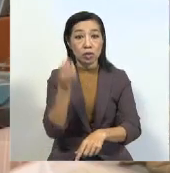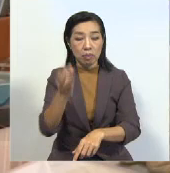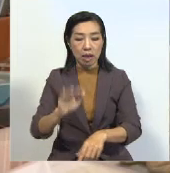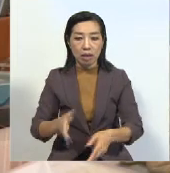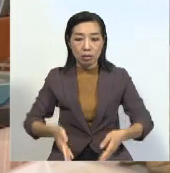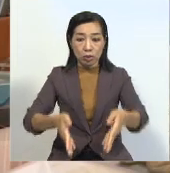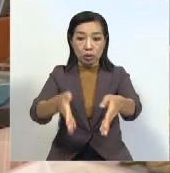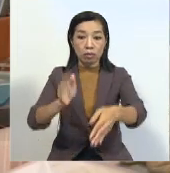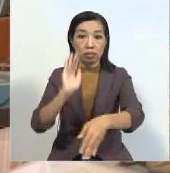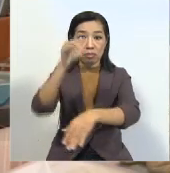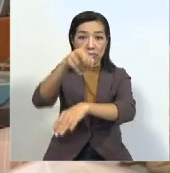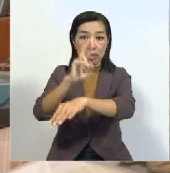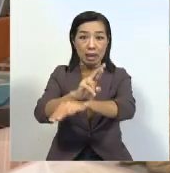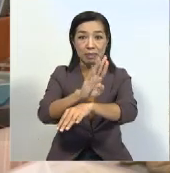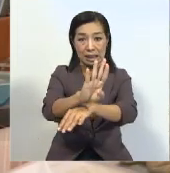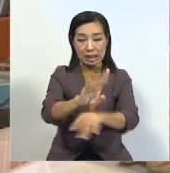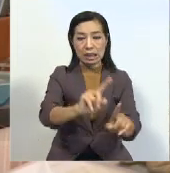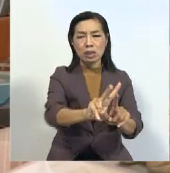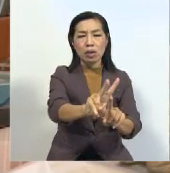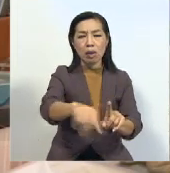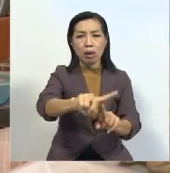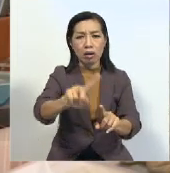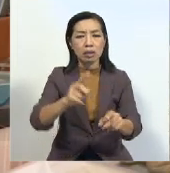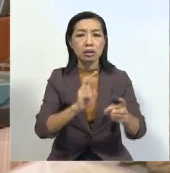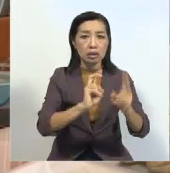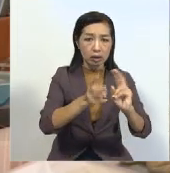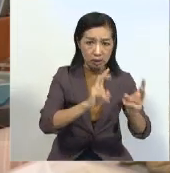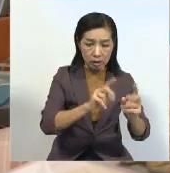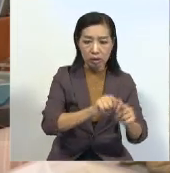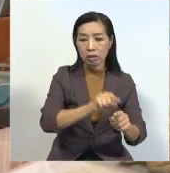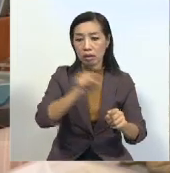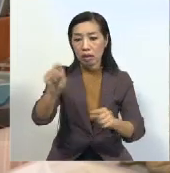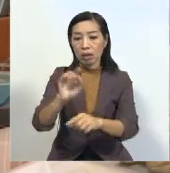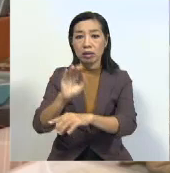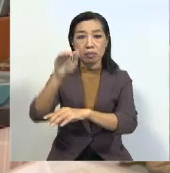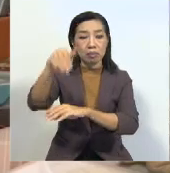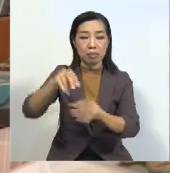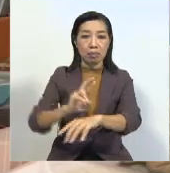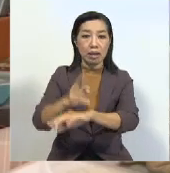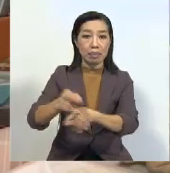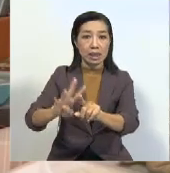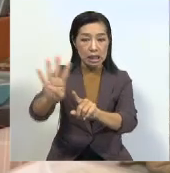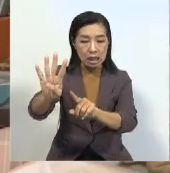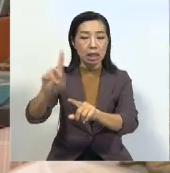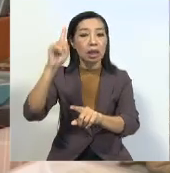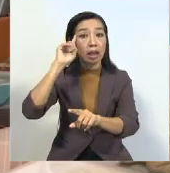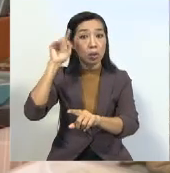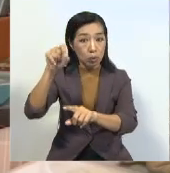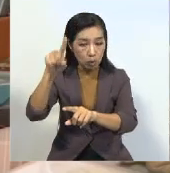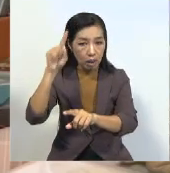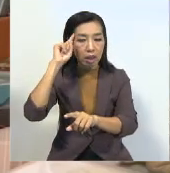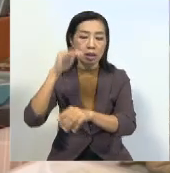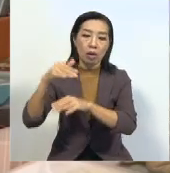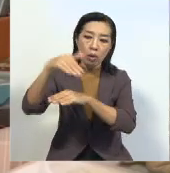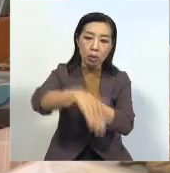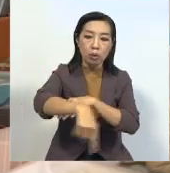42ก็คือสาทรพระราม4ขึ้นพระราม42แล้วก็ลงที่ด่วนยมราชแล้วก็ถนนพิษณุโล